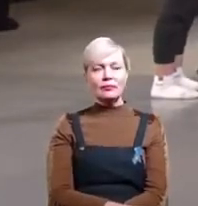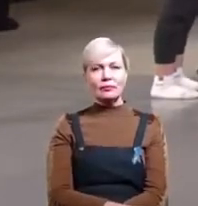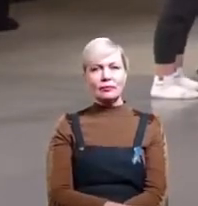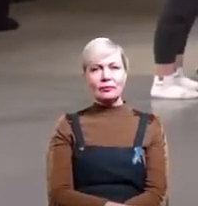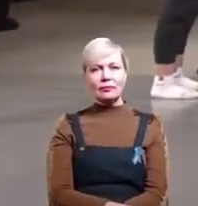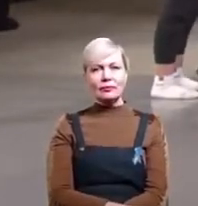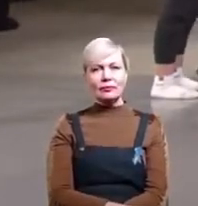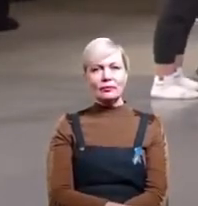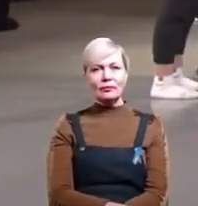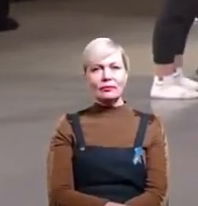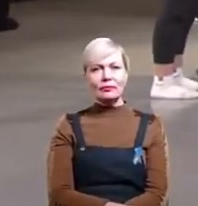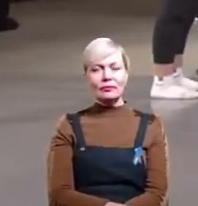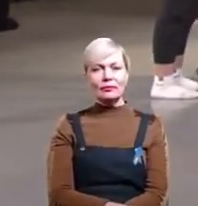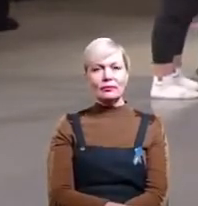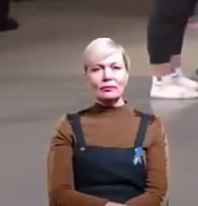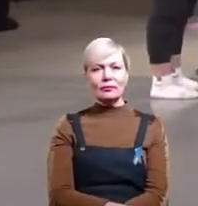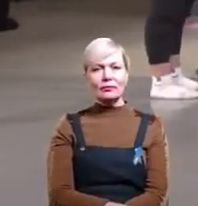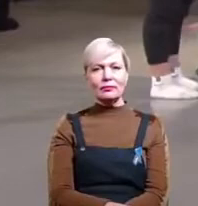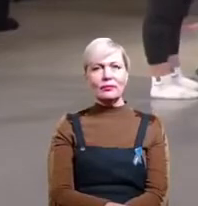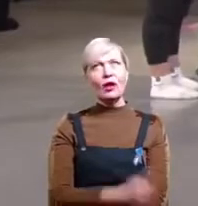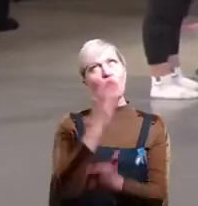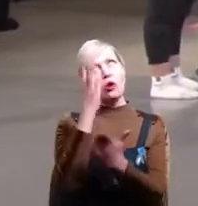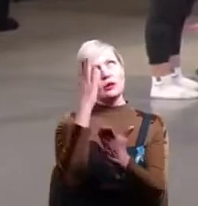Что? Господи.